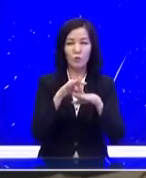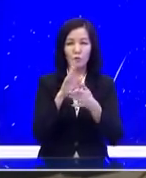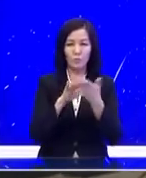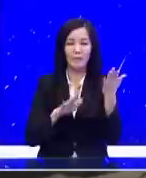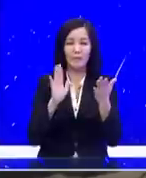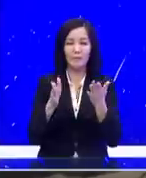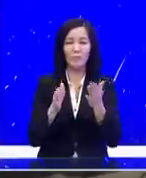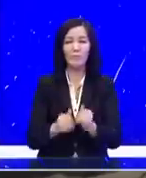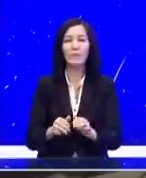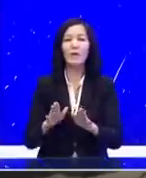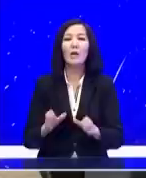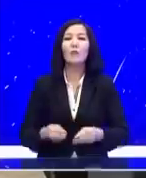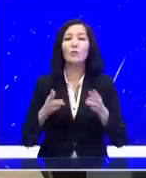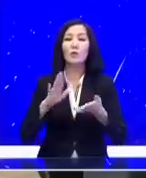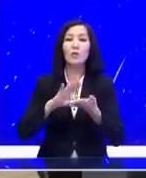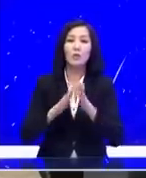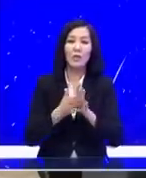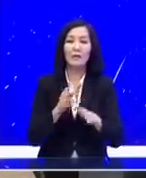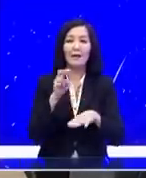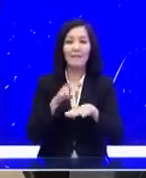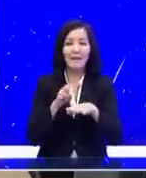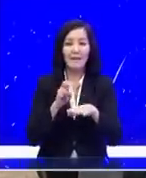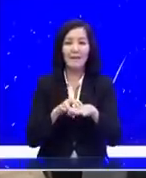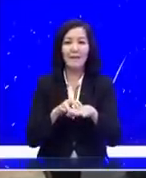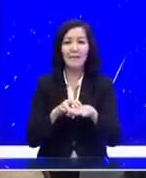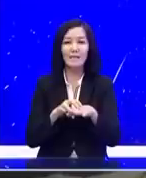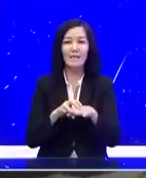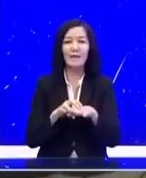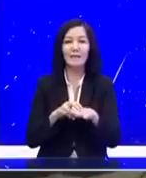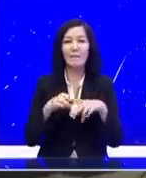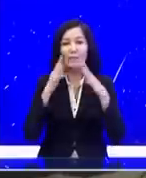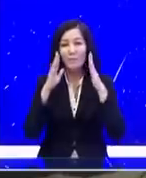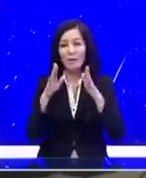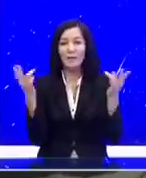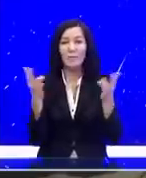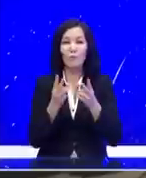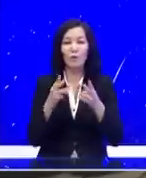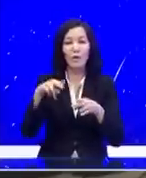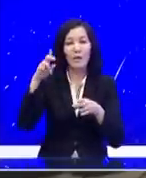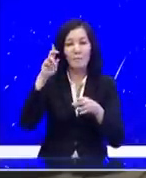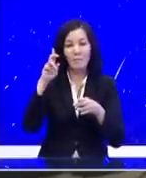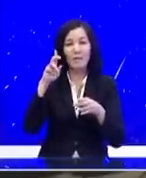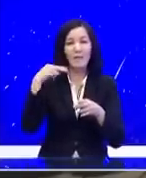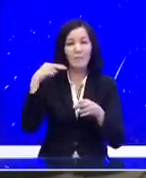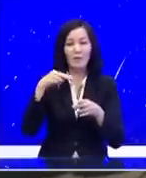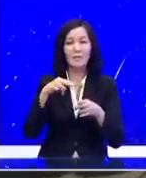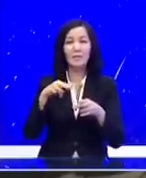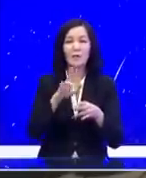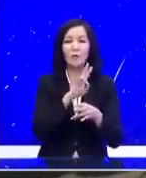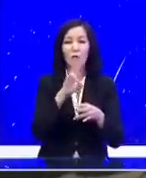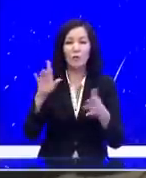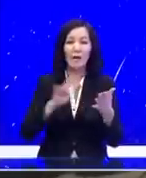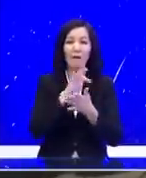жалғастыратын боламыз. Төтенше жағдайда дәрігерлер дәрменсіз тасада қалмауы тиіс. Осы ретте мемлекет басшысы елордадағы